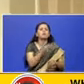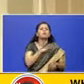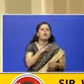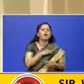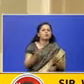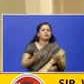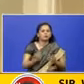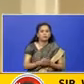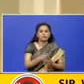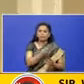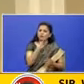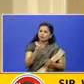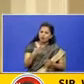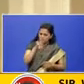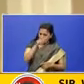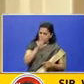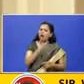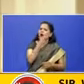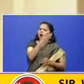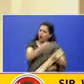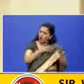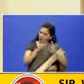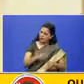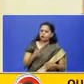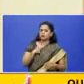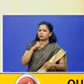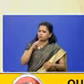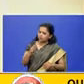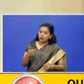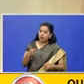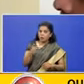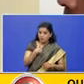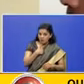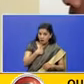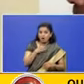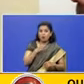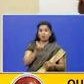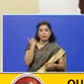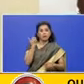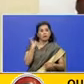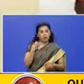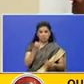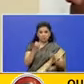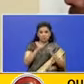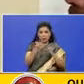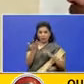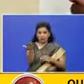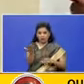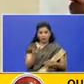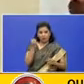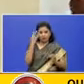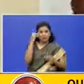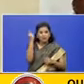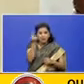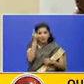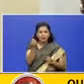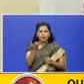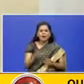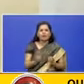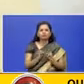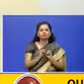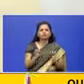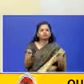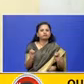हुआ? सर, लोग हमारे को पूछते हैं तो हम कहते हैं कि हमारे जो बीज बिल आता था, लाइट बिल, वो अभी 0 आ रहा